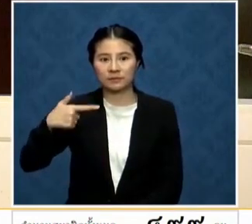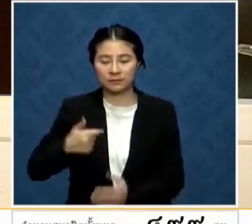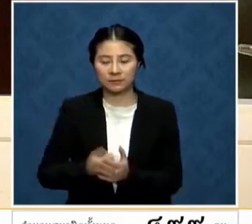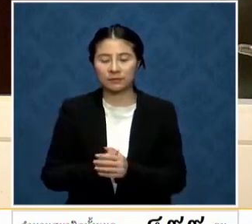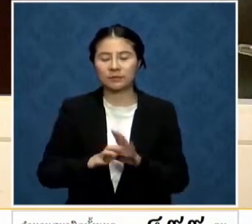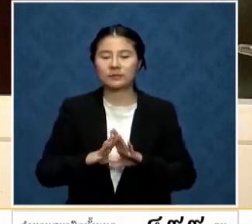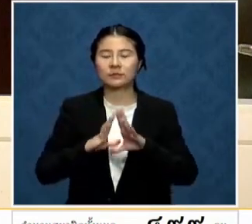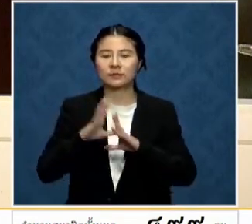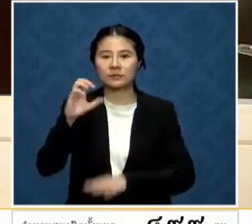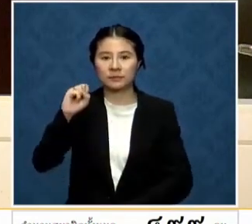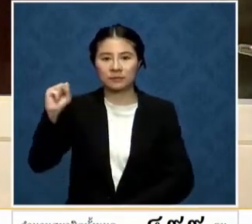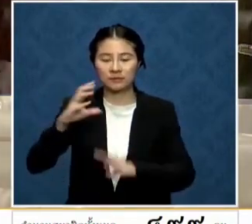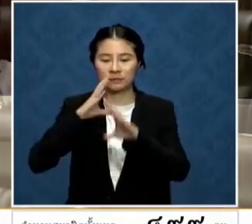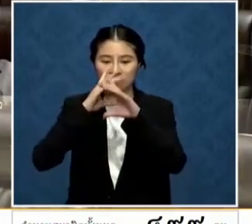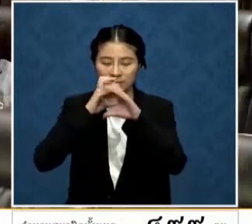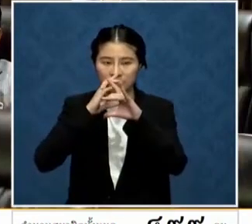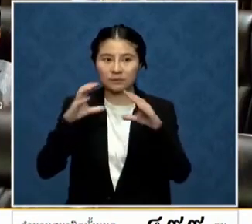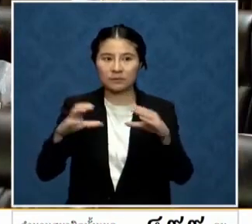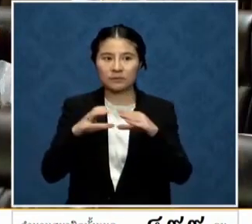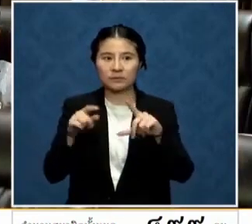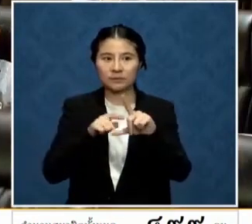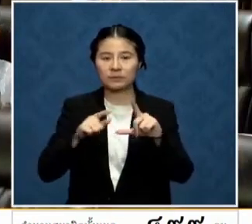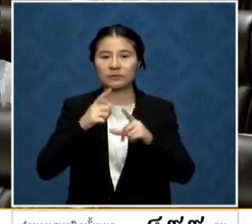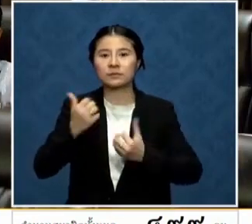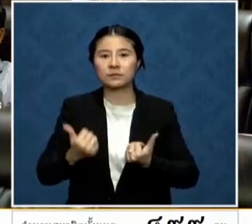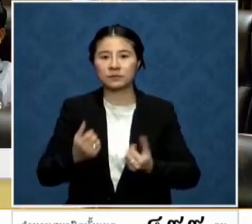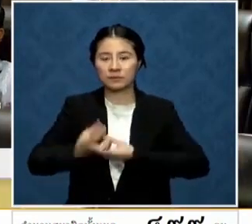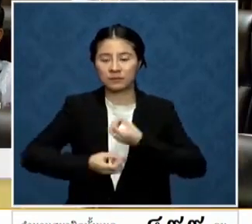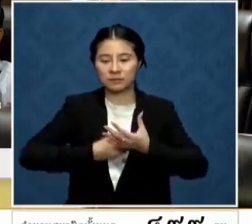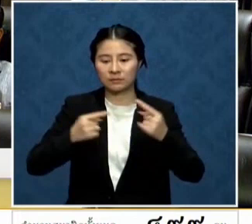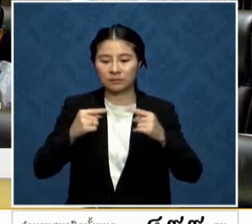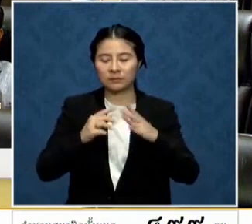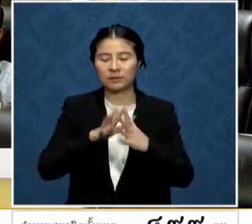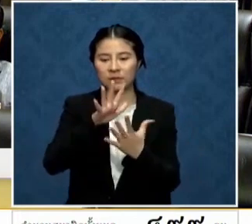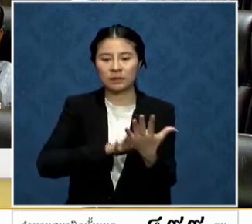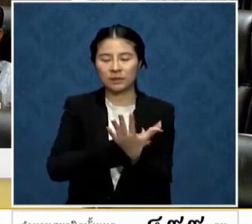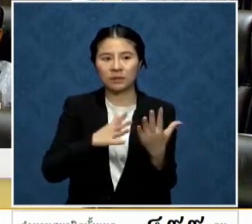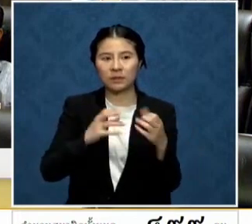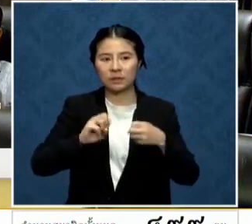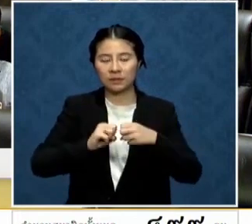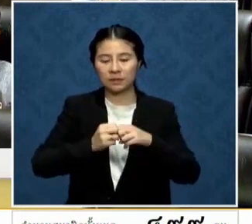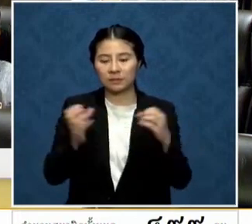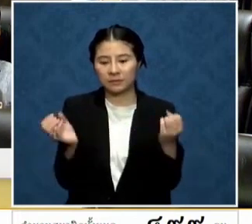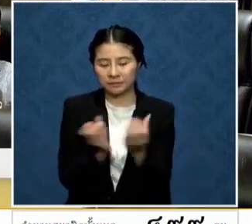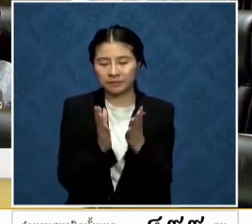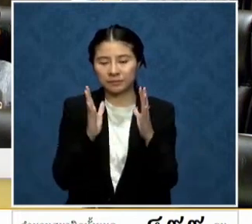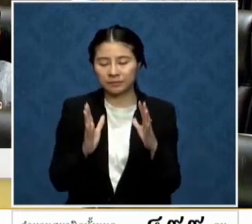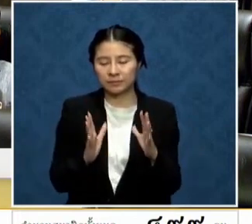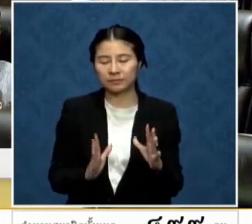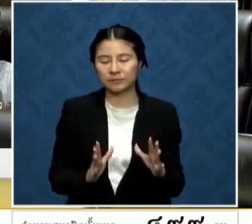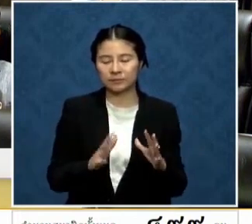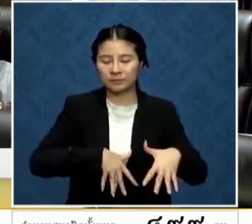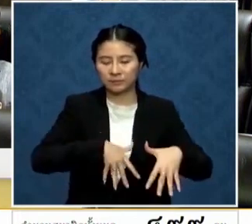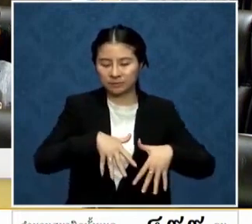ระยองพรรก้าวไกลวันนี้ผมขอร่วมอภิปรายยัติเกี่ยวกับแนวทางแแก้ปัญหาเดือดร้อนอันเกิดจากลิง